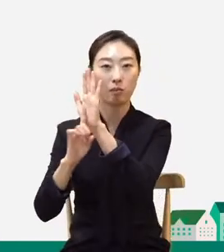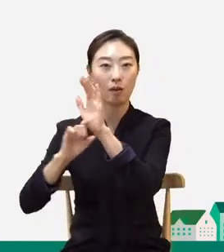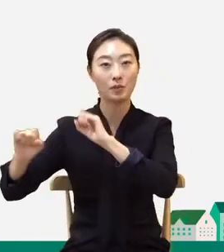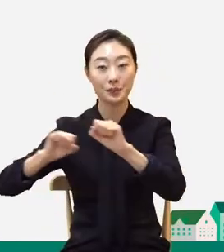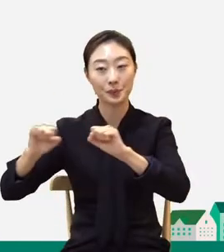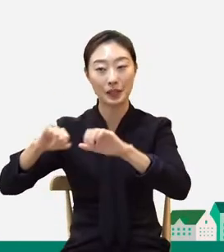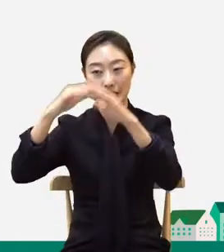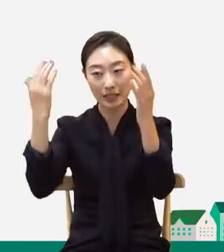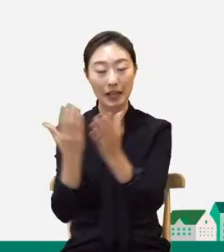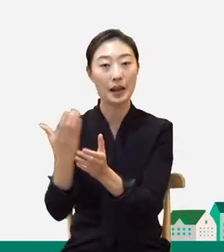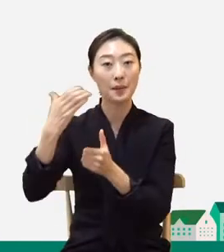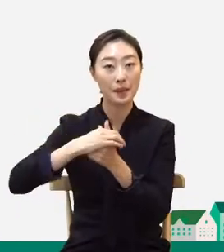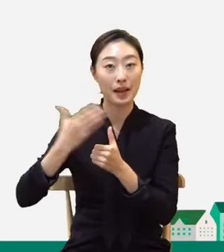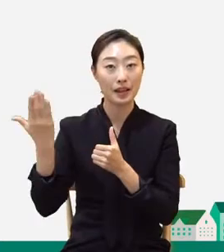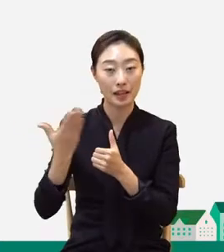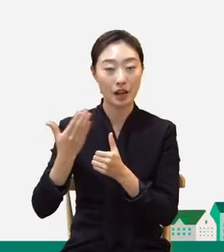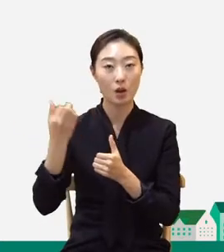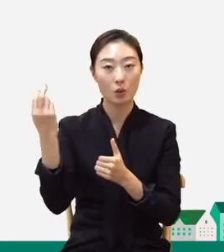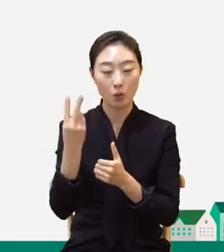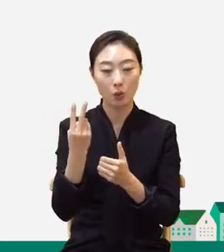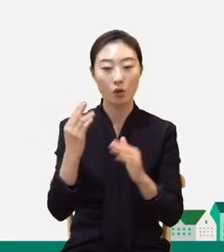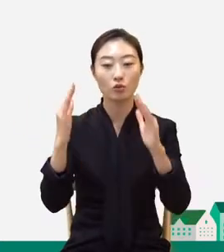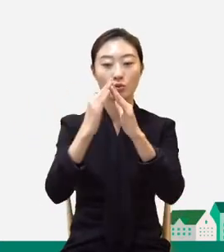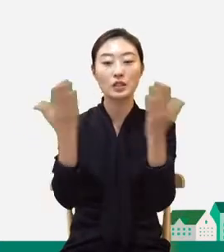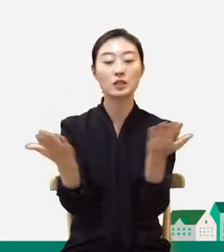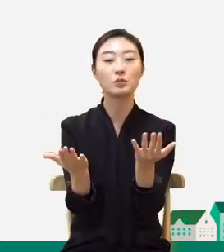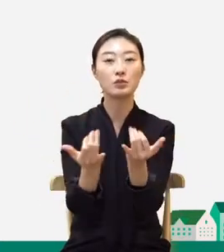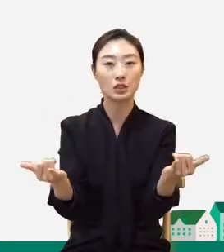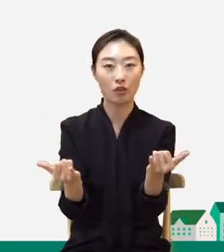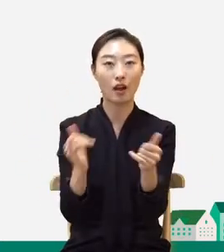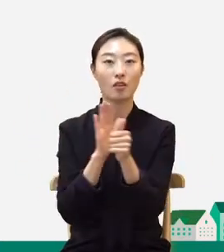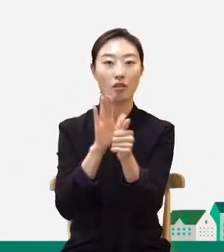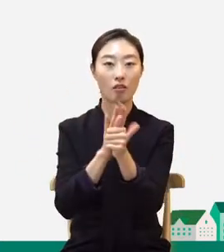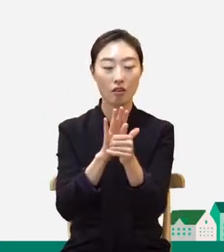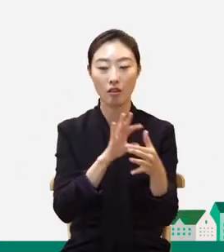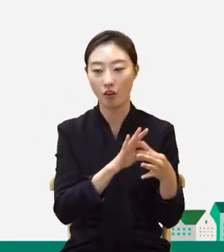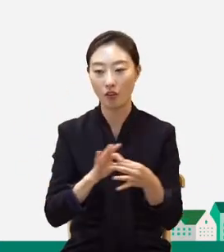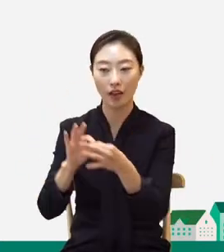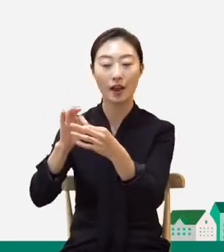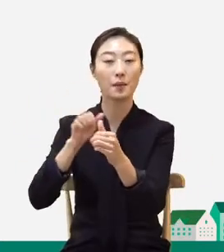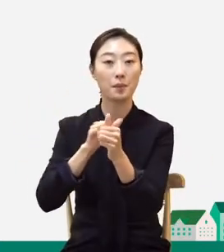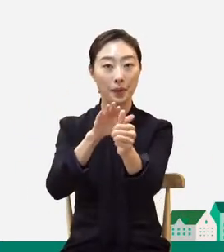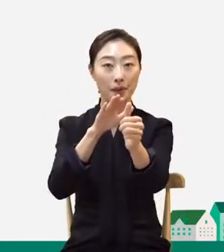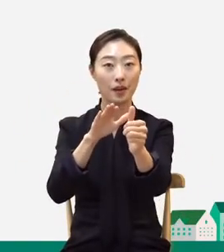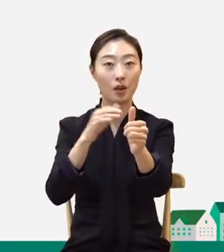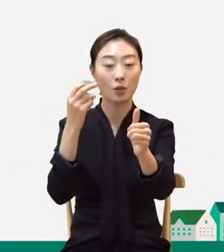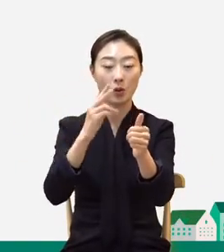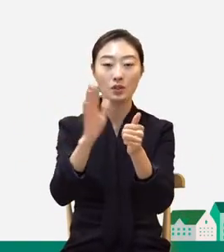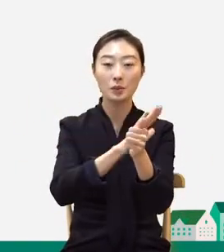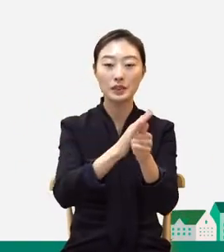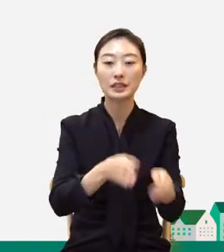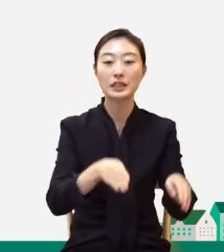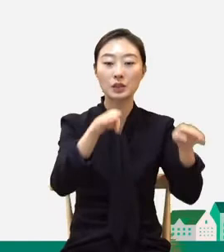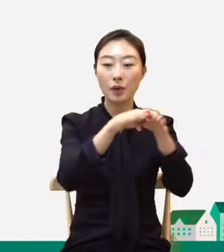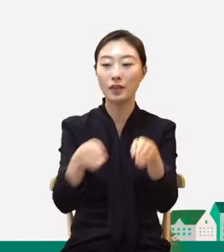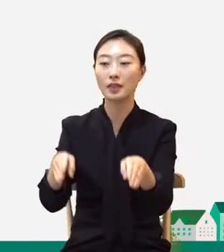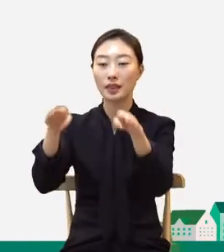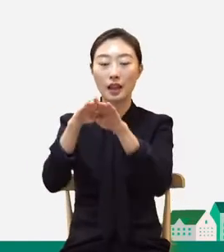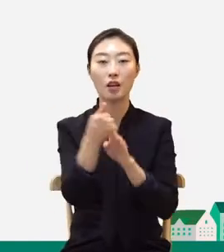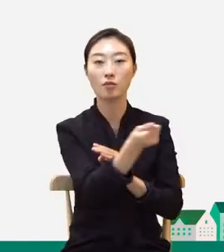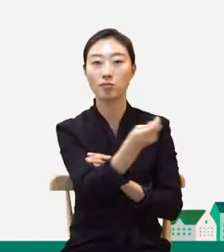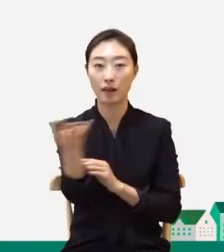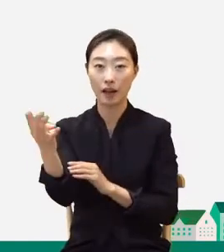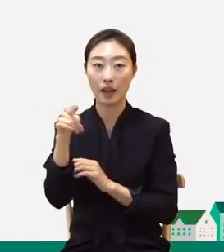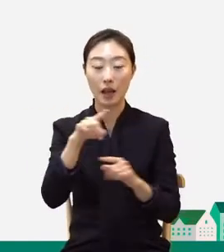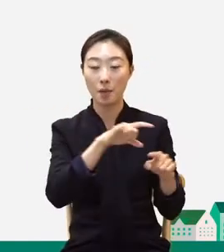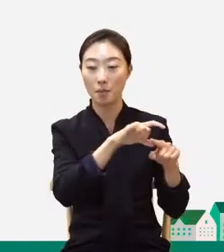지원하고 또 주택에서 근무하는 동료 지원가를 양성하고 연계하고 있고요. 또 서비스 제공기관이 여러 기관이다 보니까 이분들이 좀